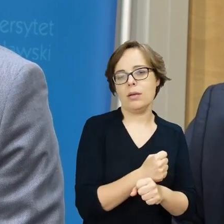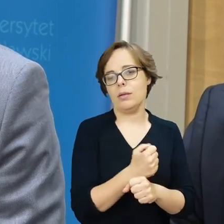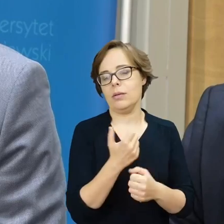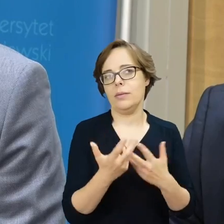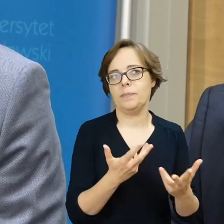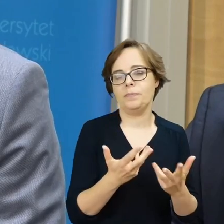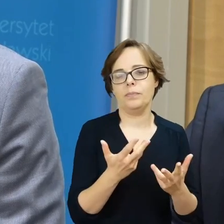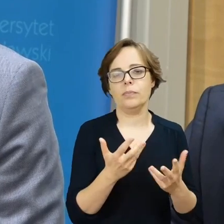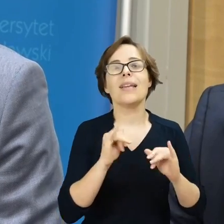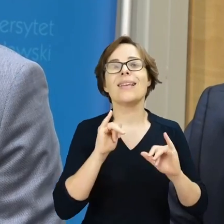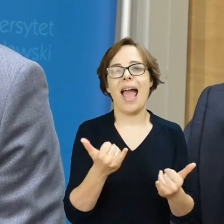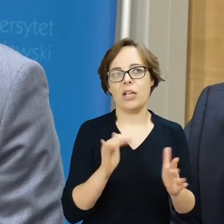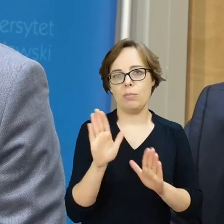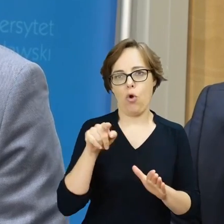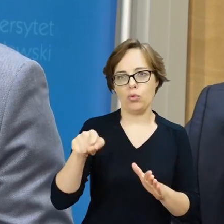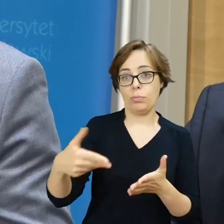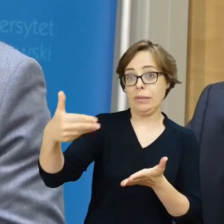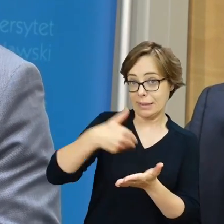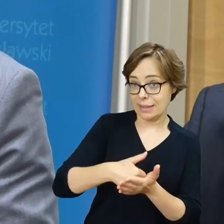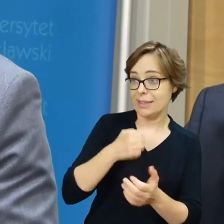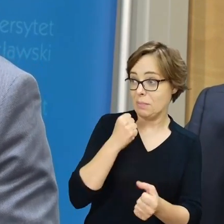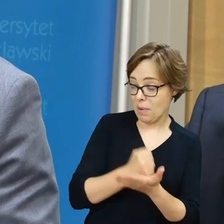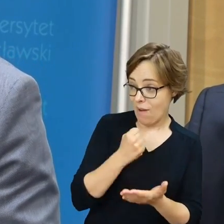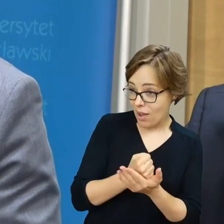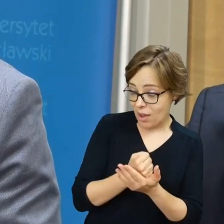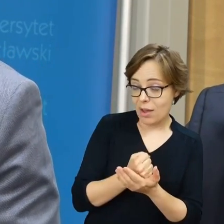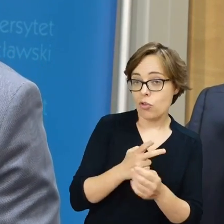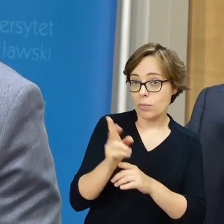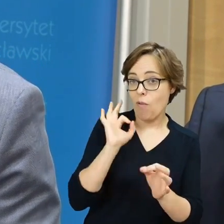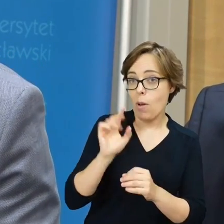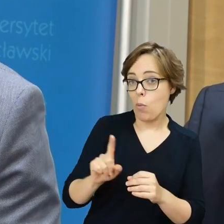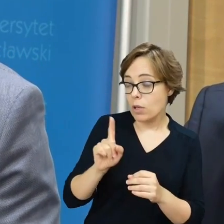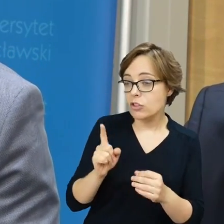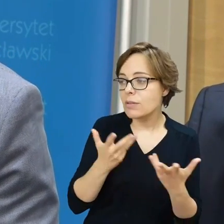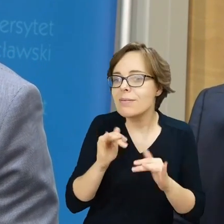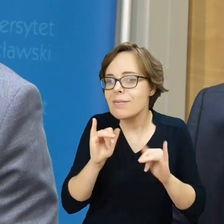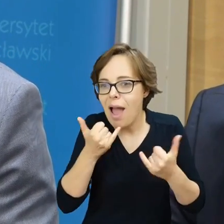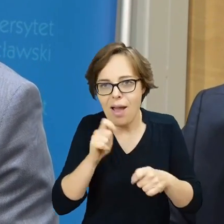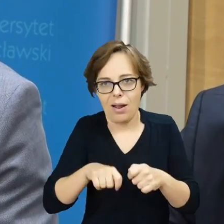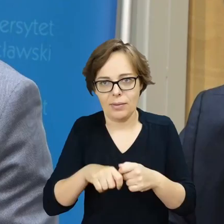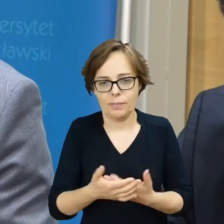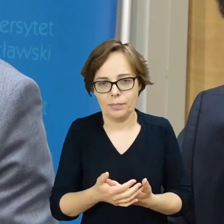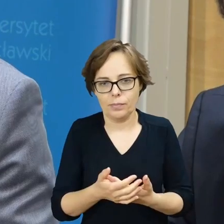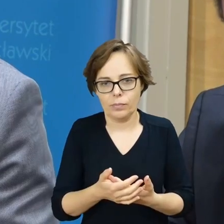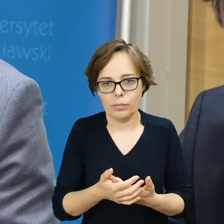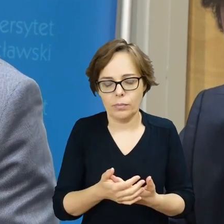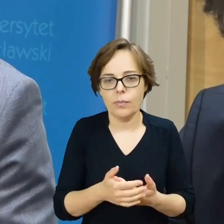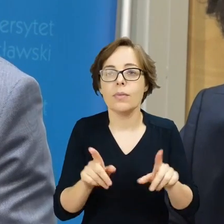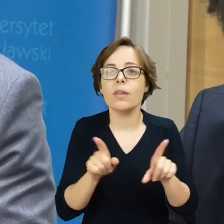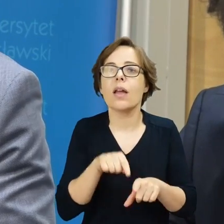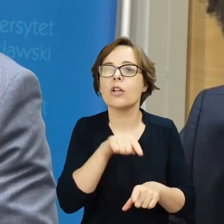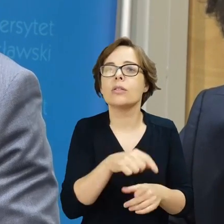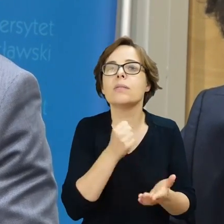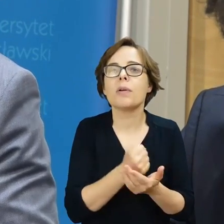sprawy. No i potem oczywiście, no, jakie formy działania w zakresie informacji publicznej do nas trafiają, gdzie ta sprawa się